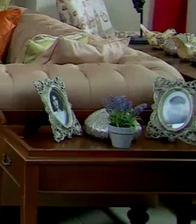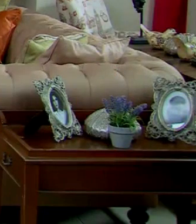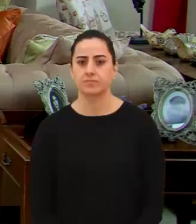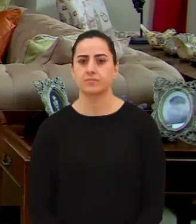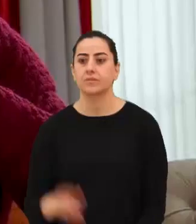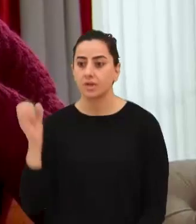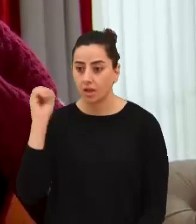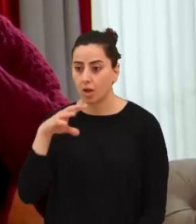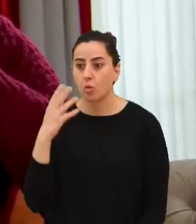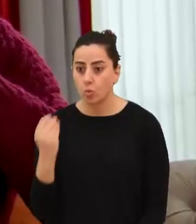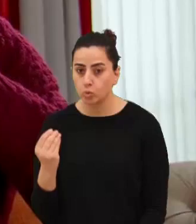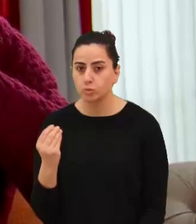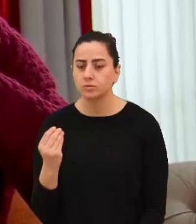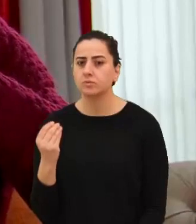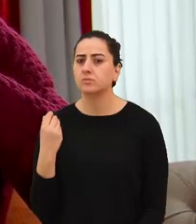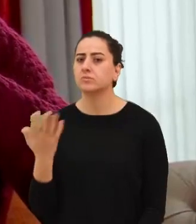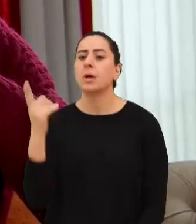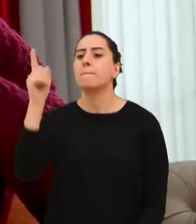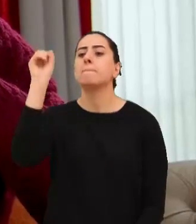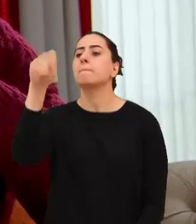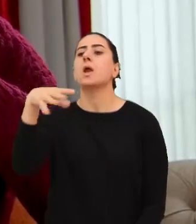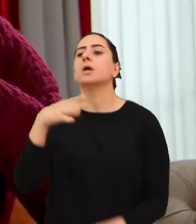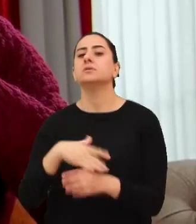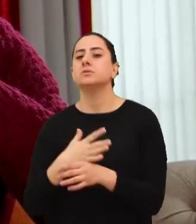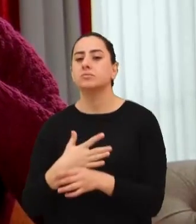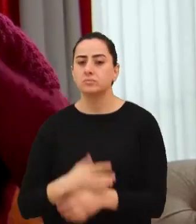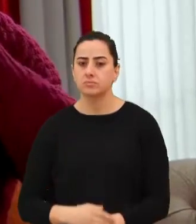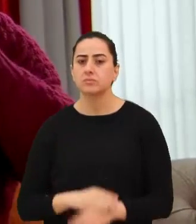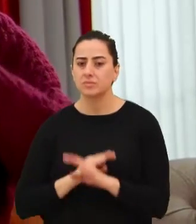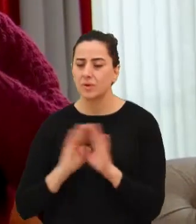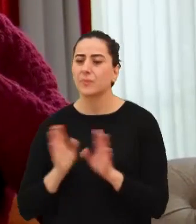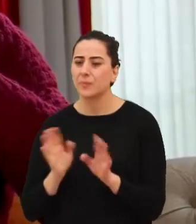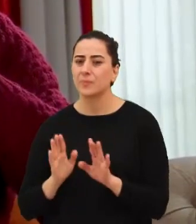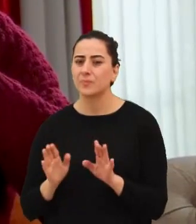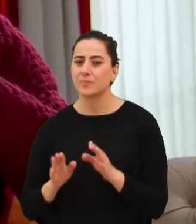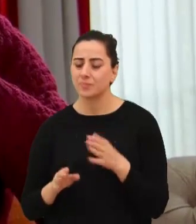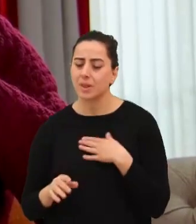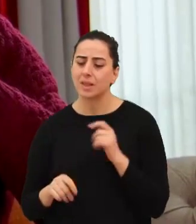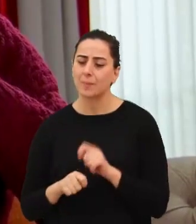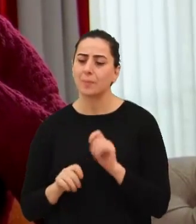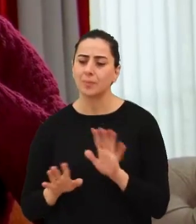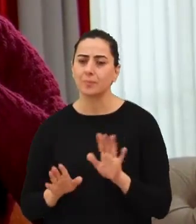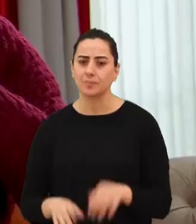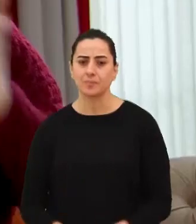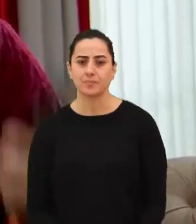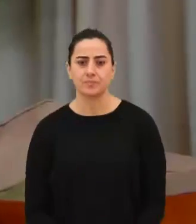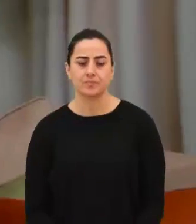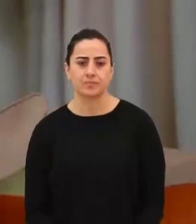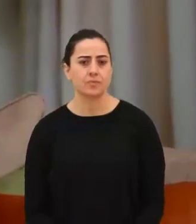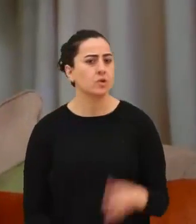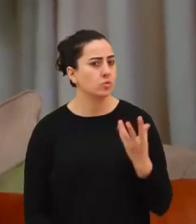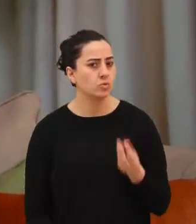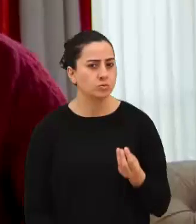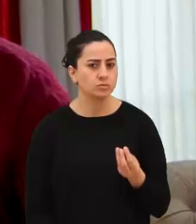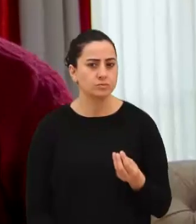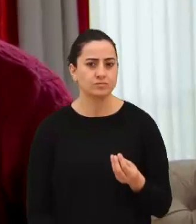Getirdiler mi? Ya niye oraya bırakıyorlar onu ya? Tamam. Neyse tamam, ben hallederim tamam. Ne oldu,